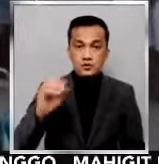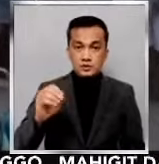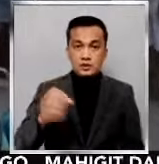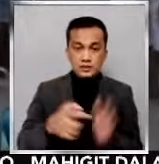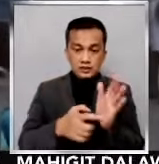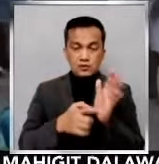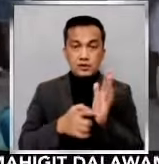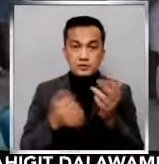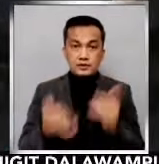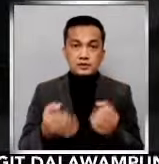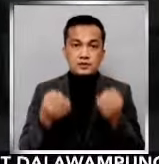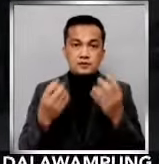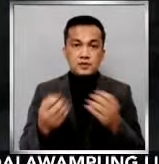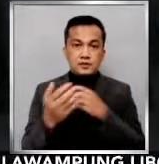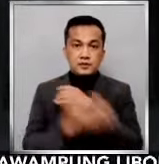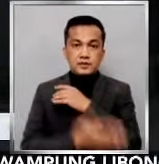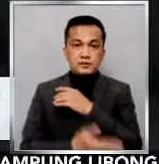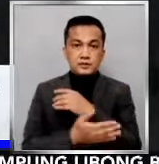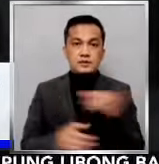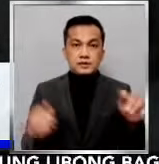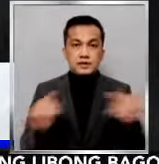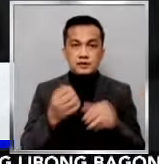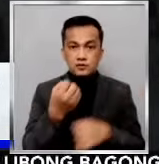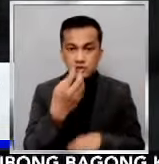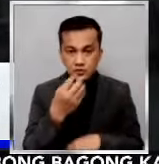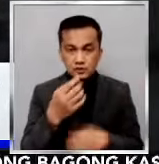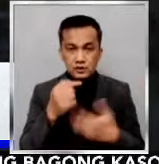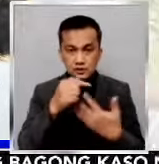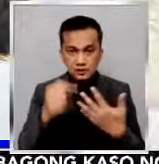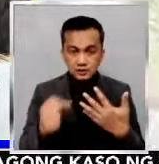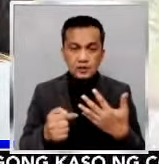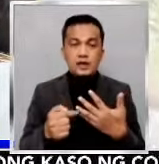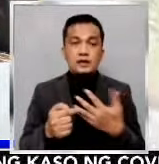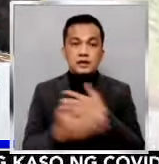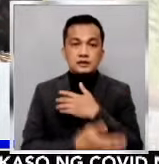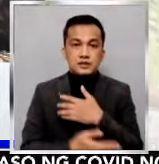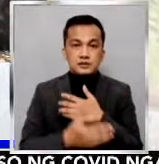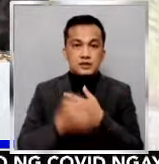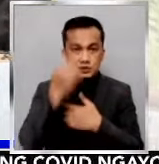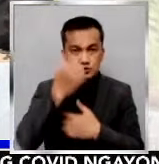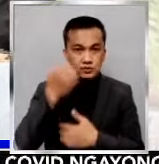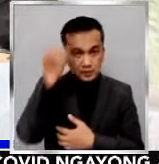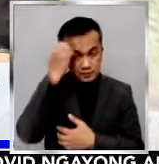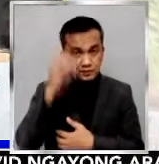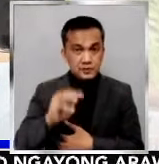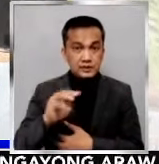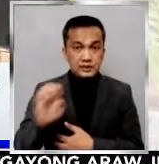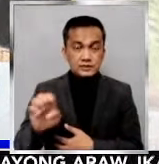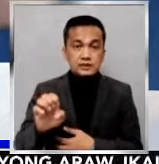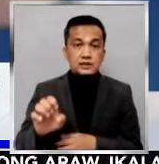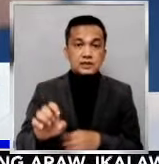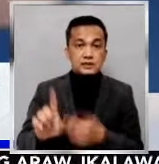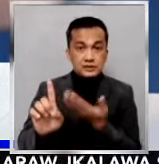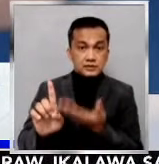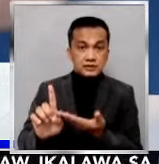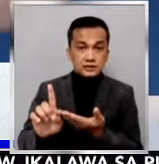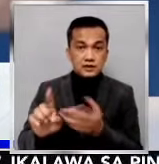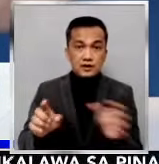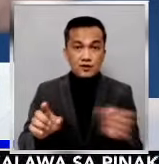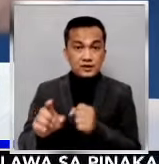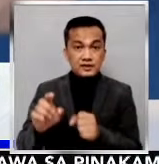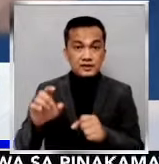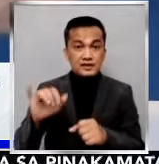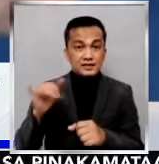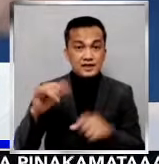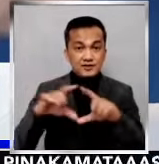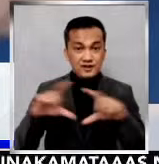bansa gaya sa Hong Kong at mga bansa sa Europa at Middle East. Isa sa mga nakakuha na ng kanyang yellow card si Joel na